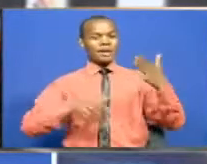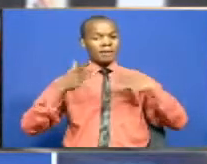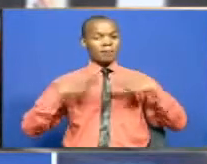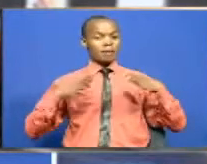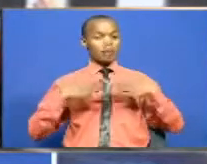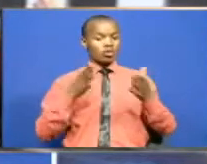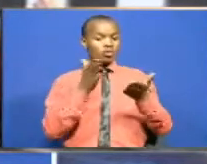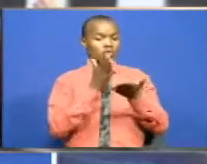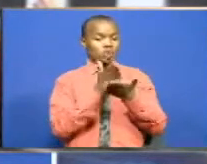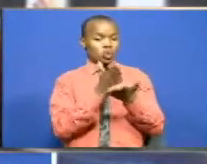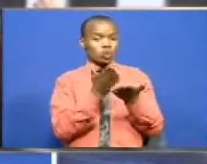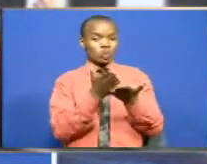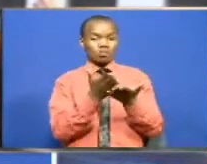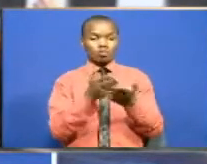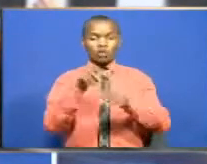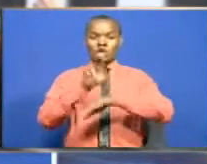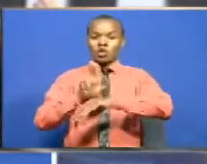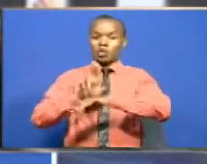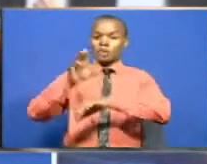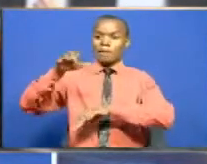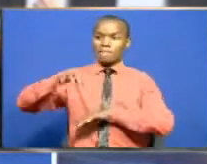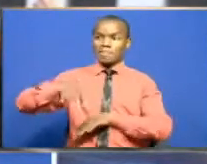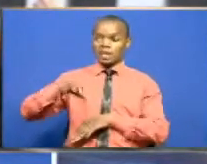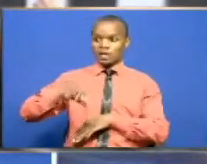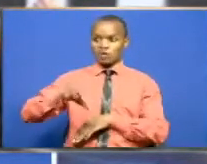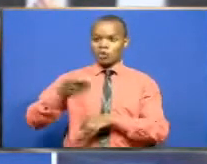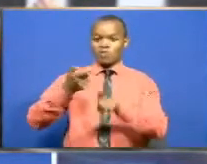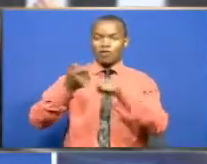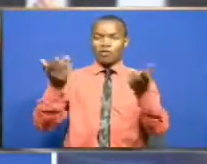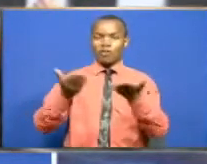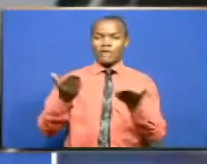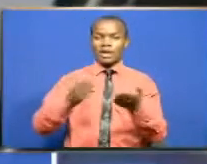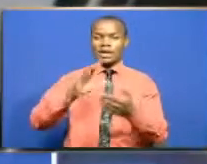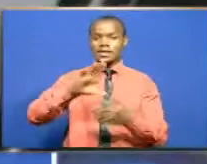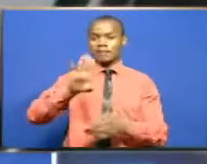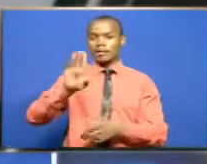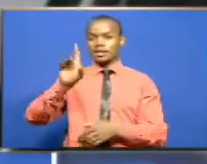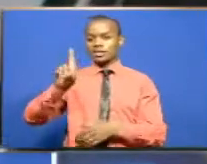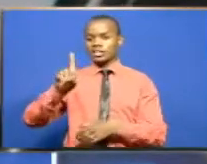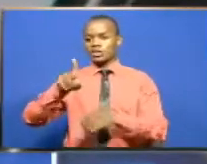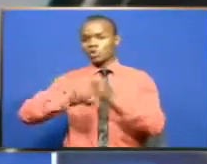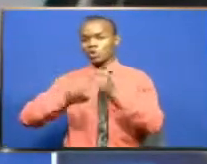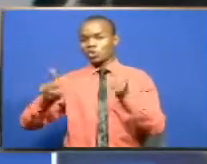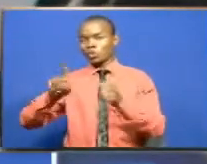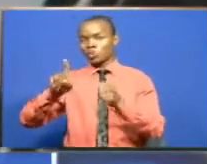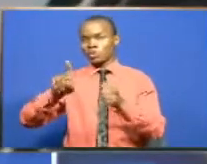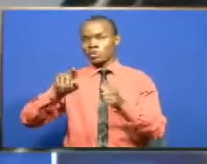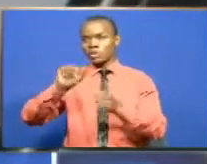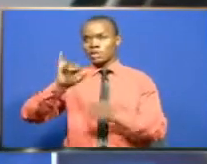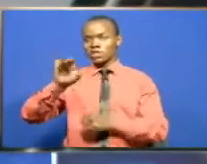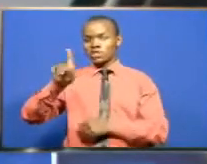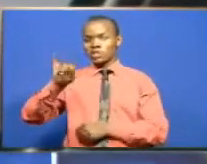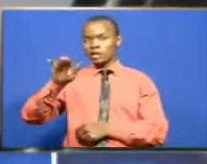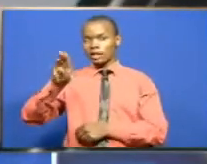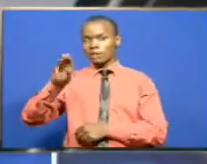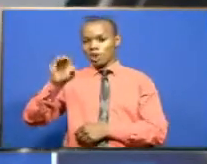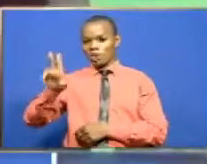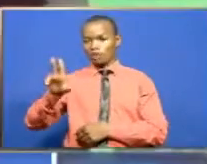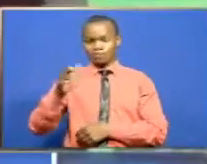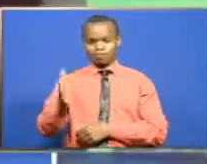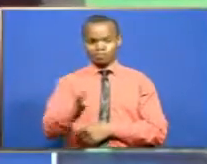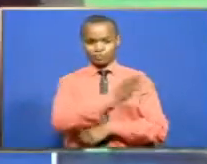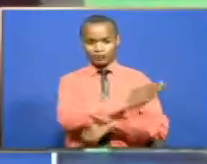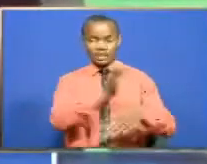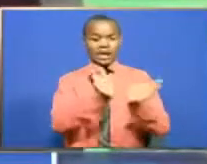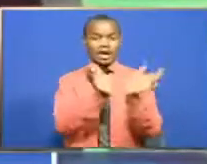to take matatu from Soi Kimau into CBD. Wakati huo kampuni ya Safaricom imeripoti